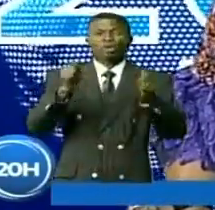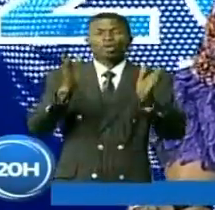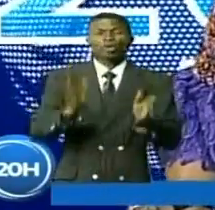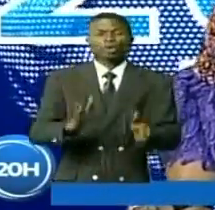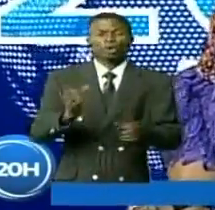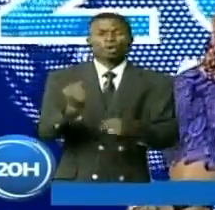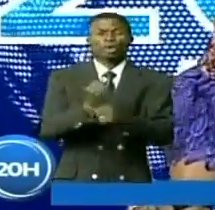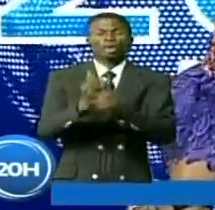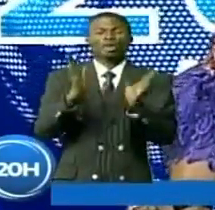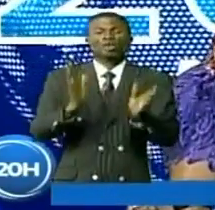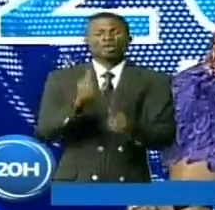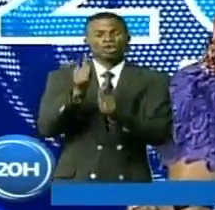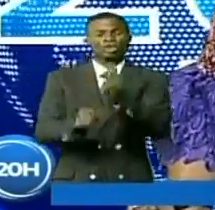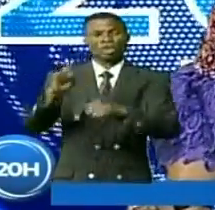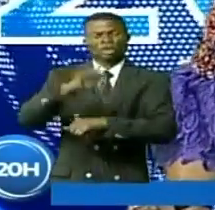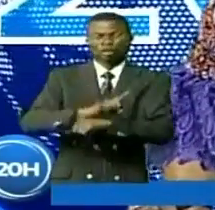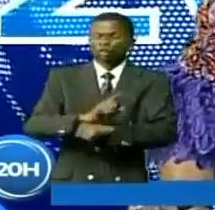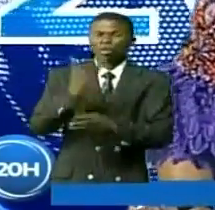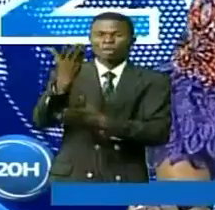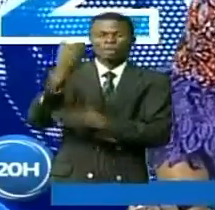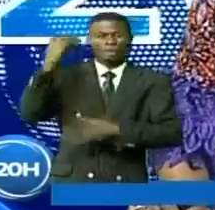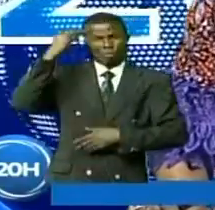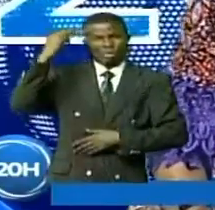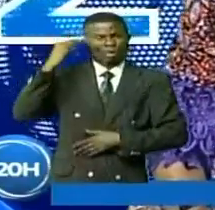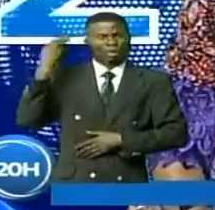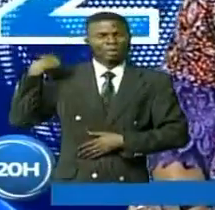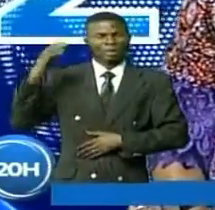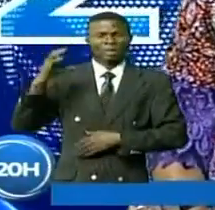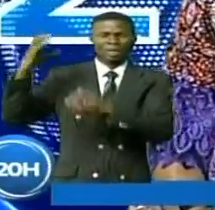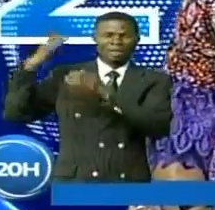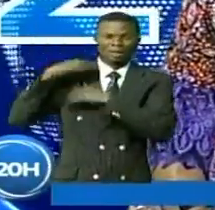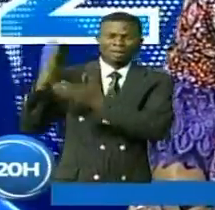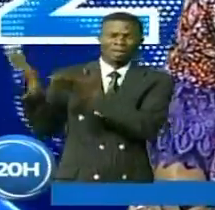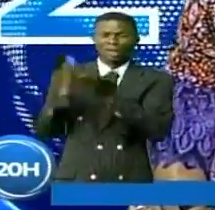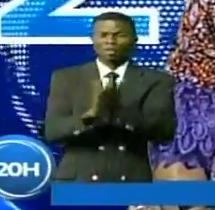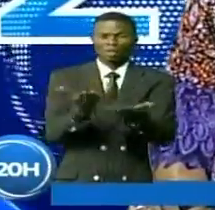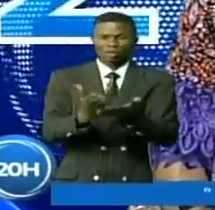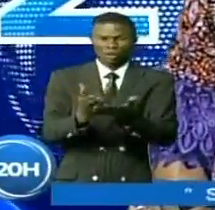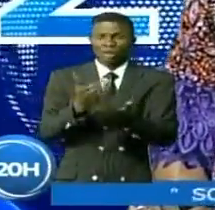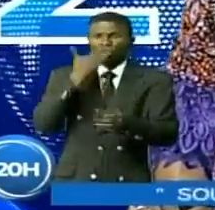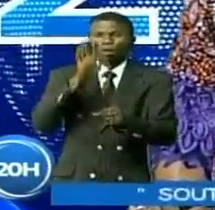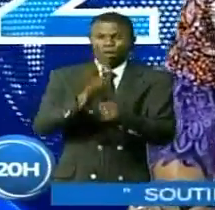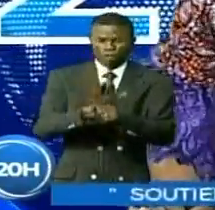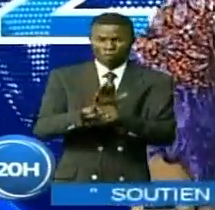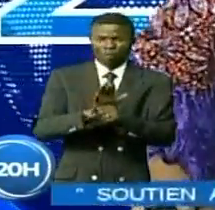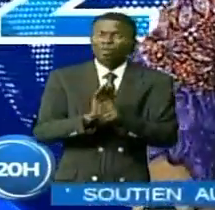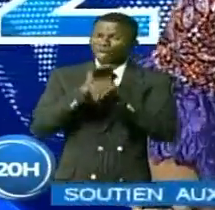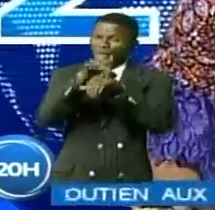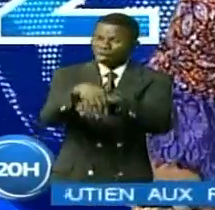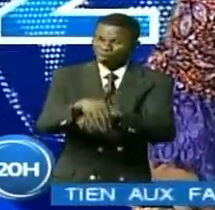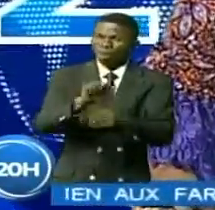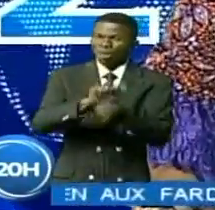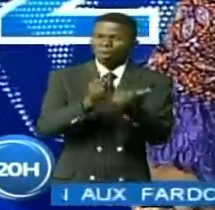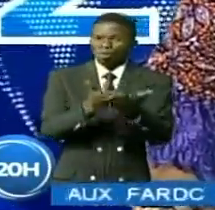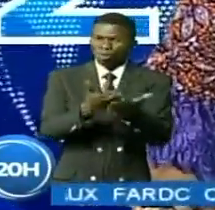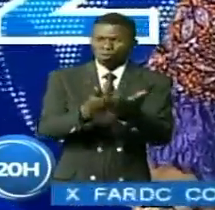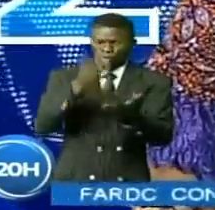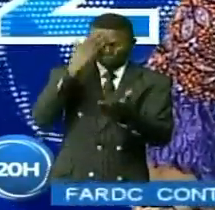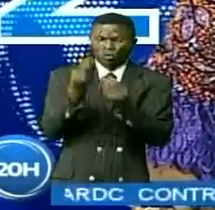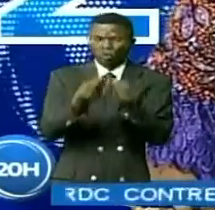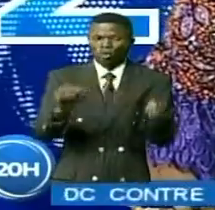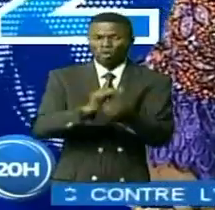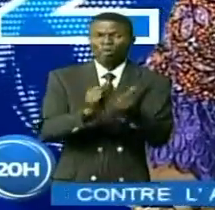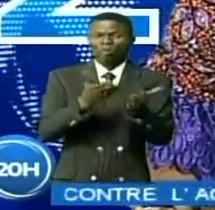expriment leur ras-le-bol à la ministre d'État en charge du portefeuille Adèle Kaïnda qui a promis de s'y pencher minutieusement. Angèle